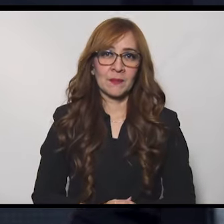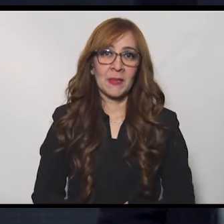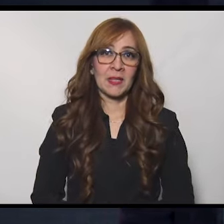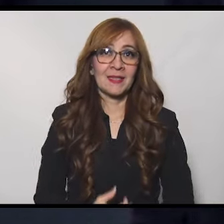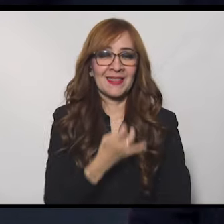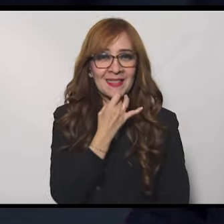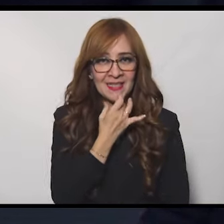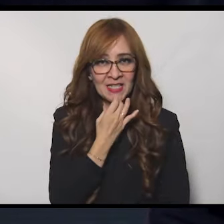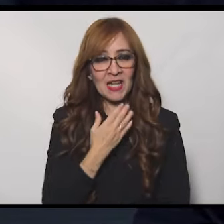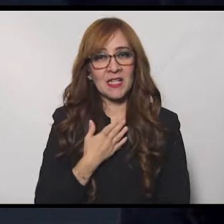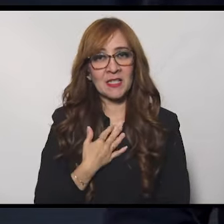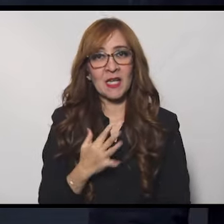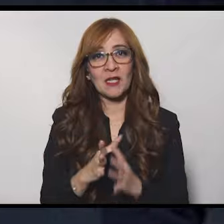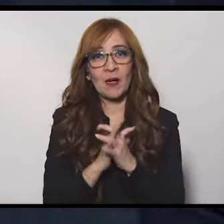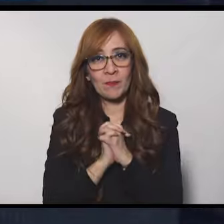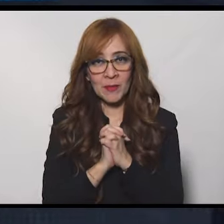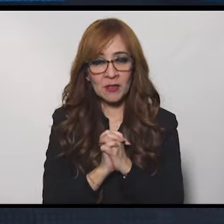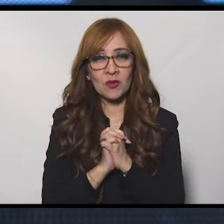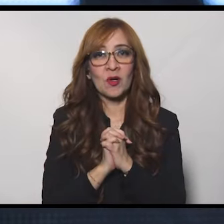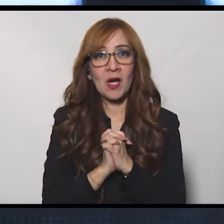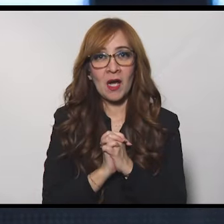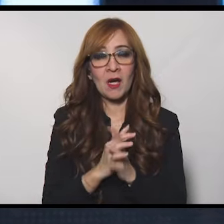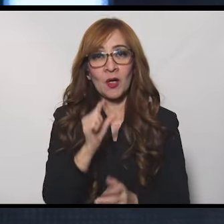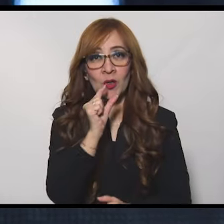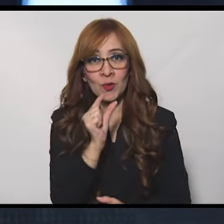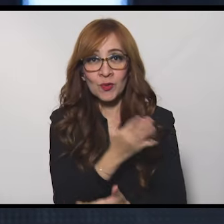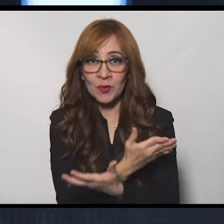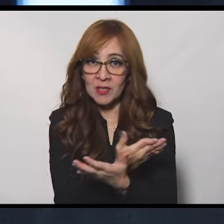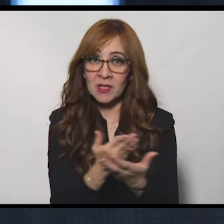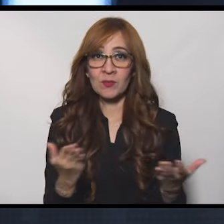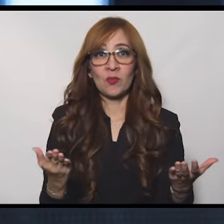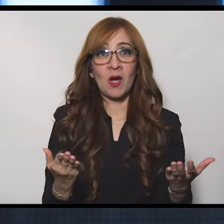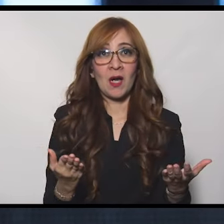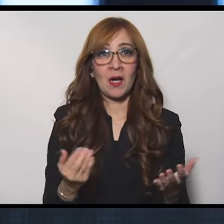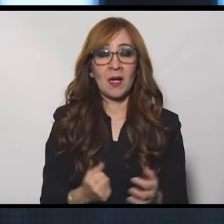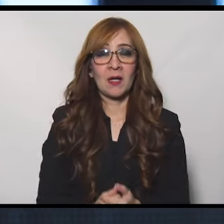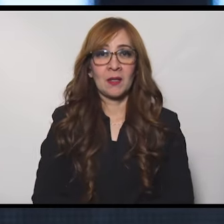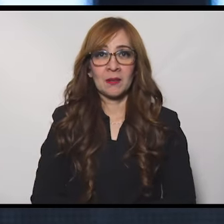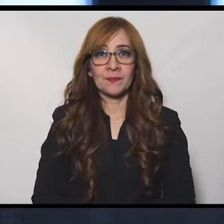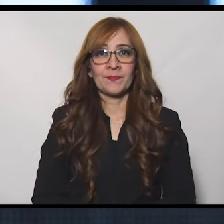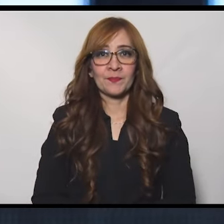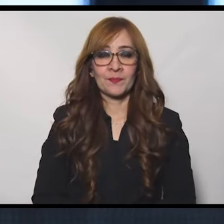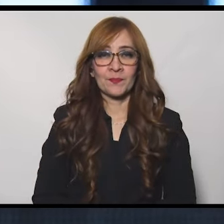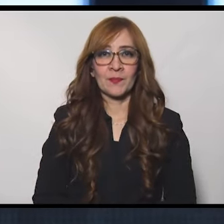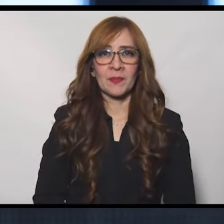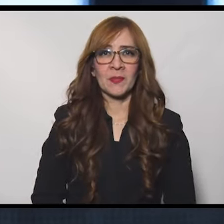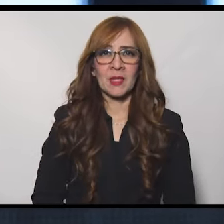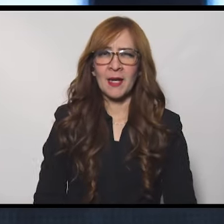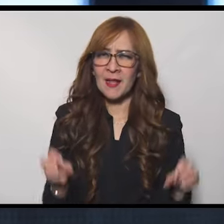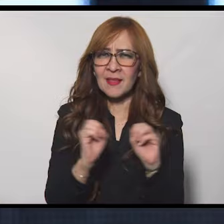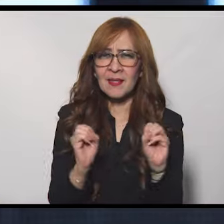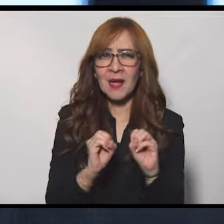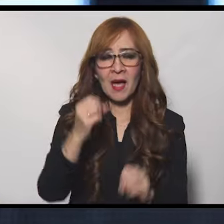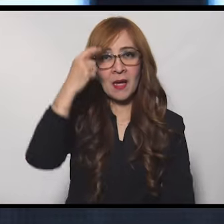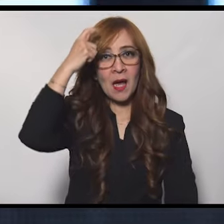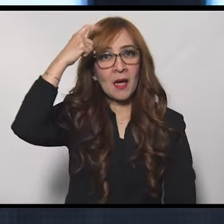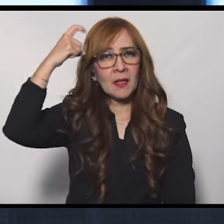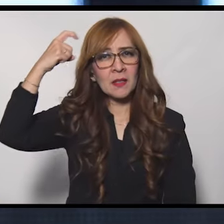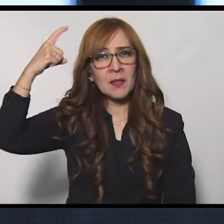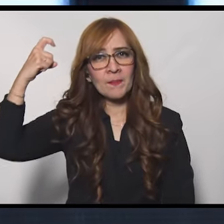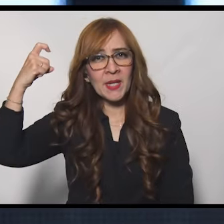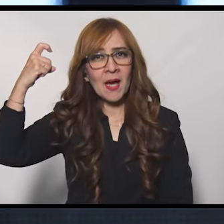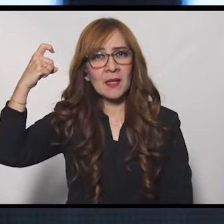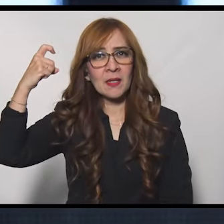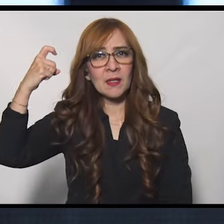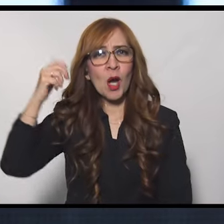Dan izinkan saya untuk bisa berdoa untuk setiap daripada kita, tidak ada impian yang